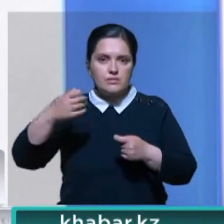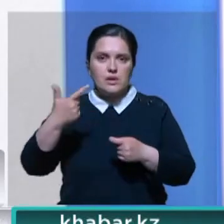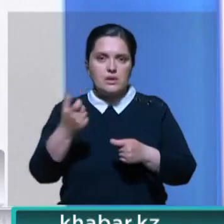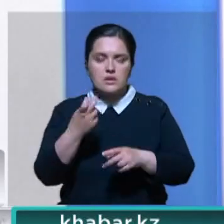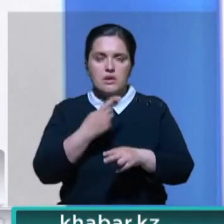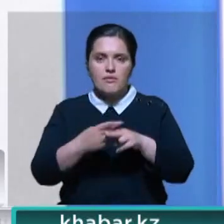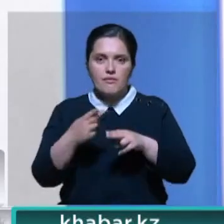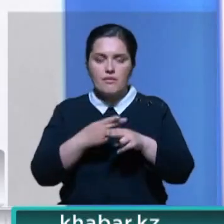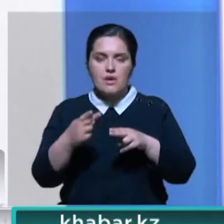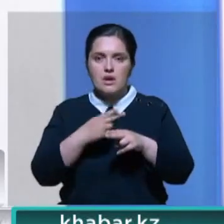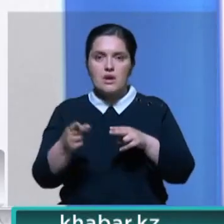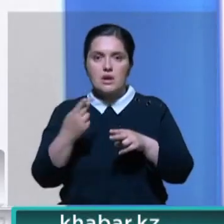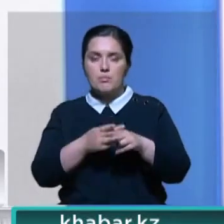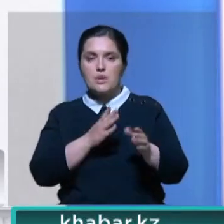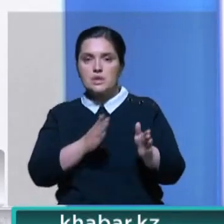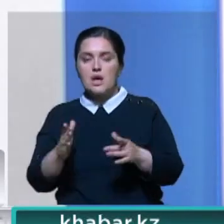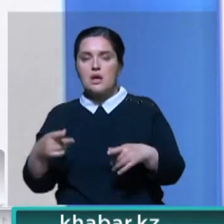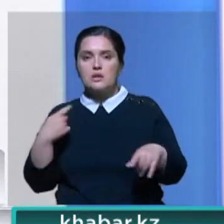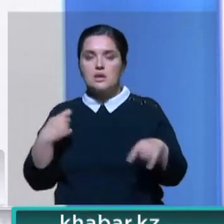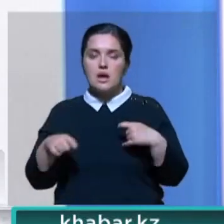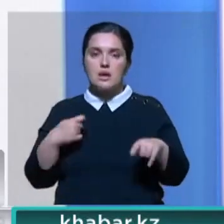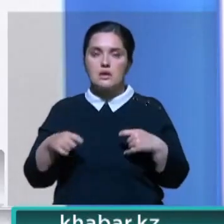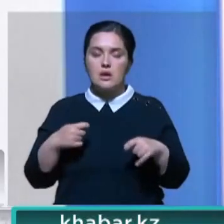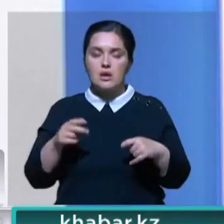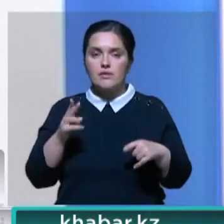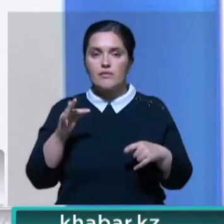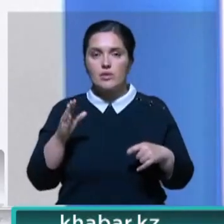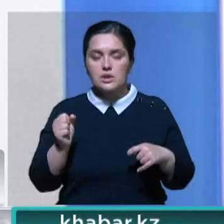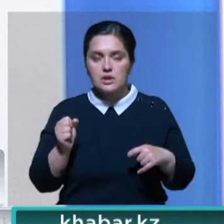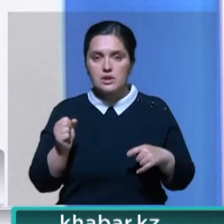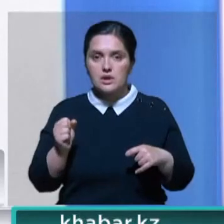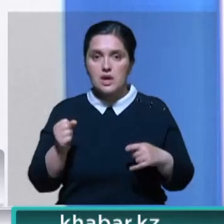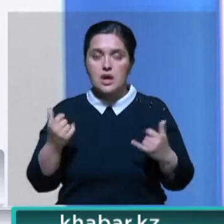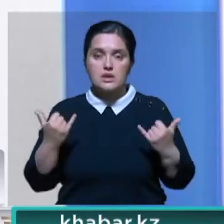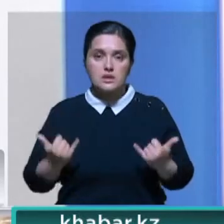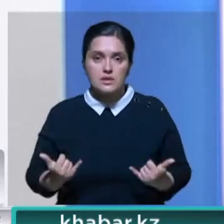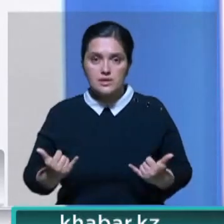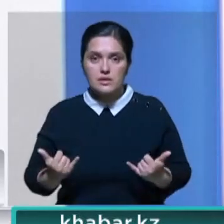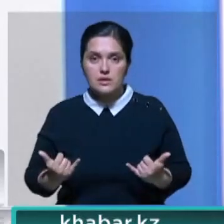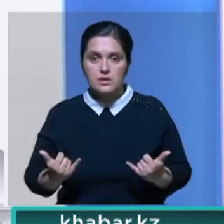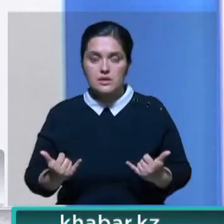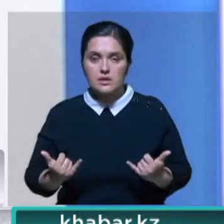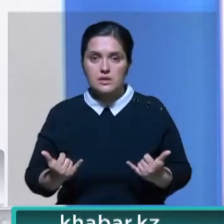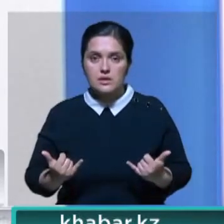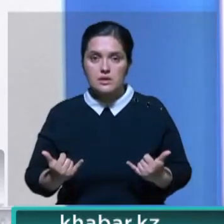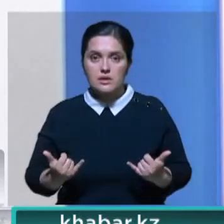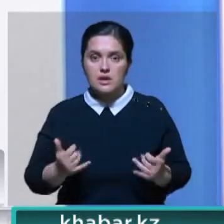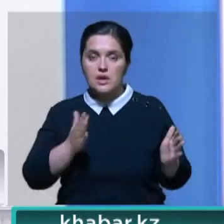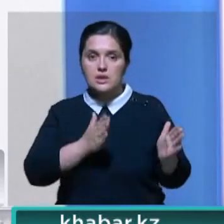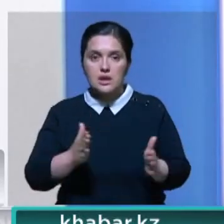является система торговли квотами на выбросы парниковых газов. На сегодняшний день в рамках этой системы у нас